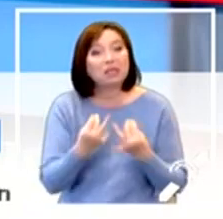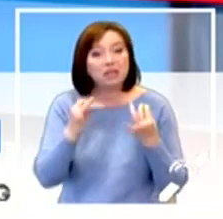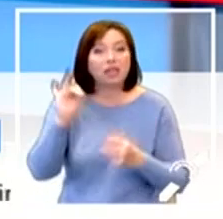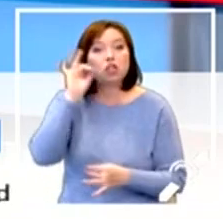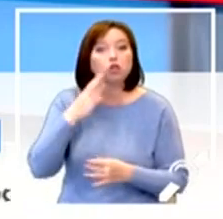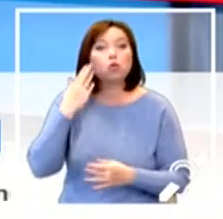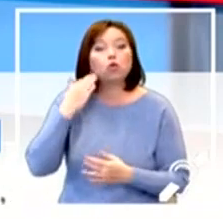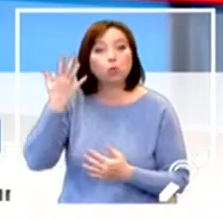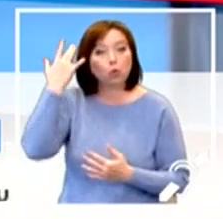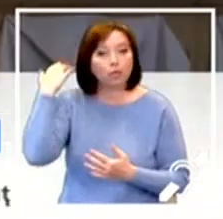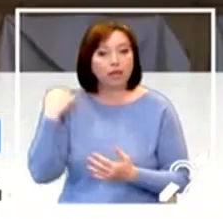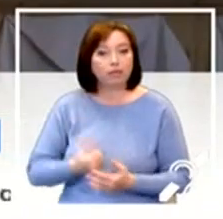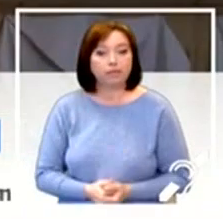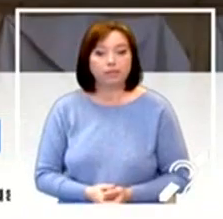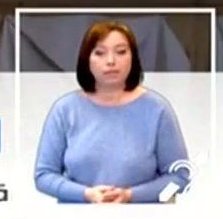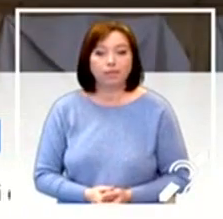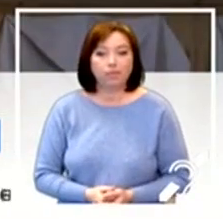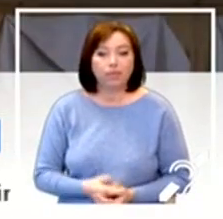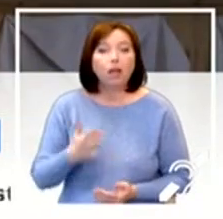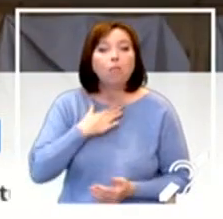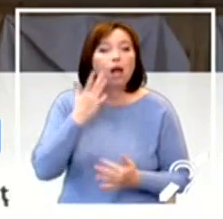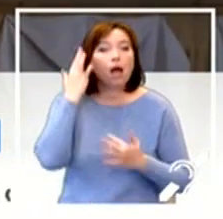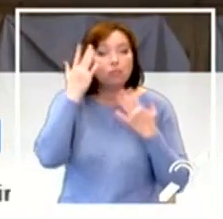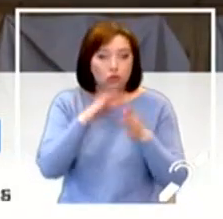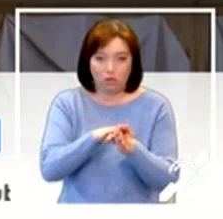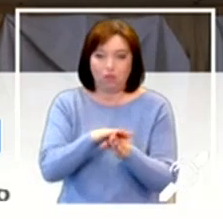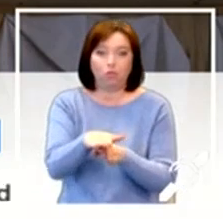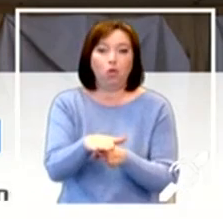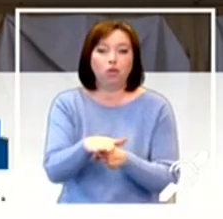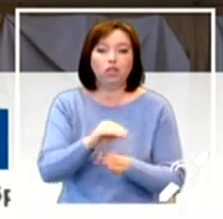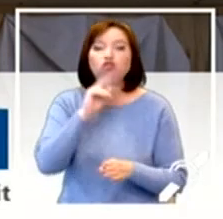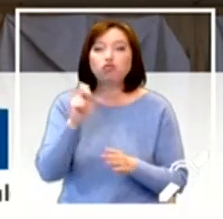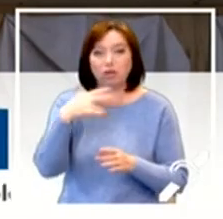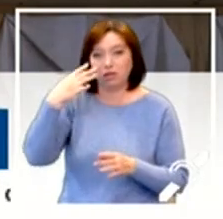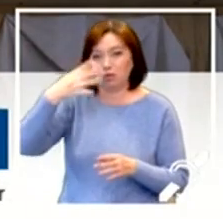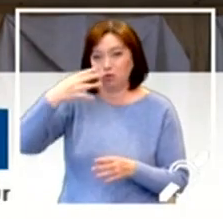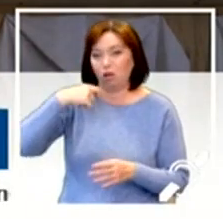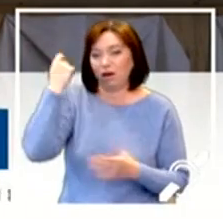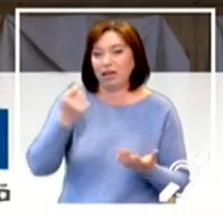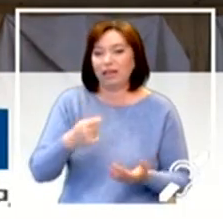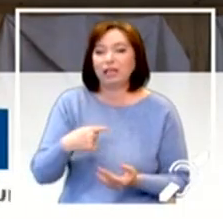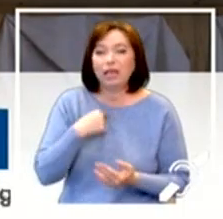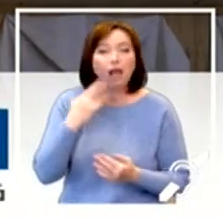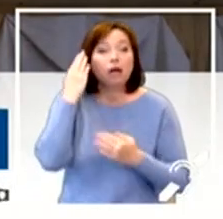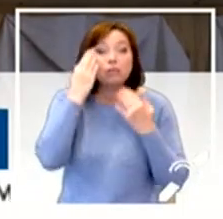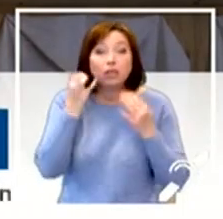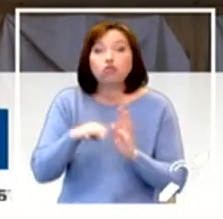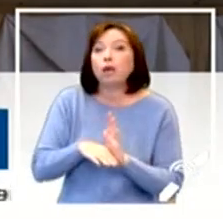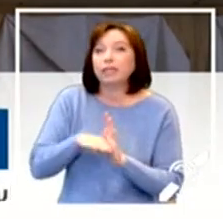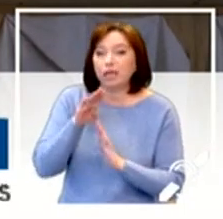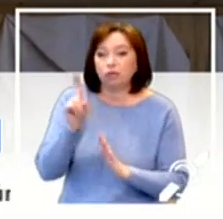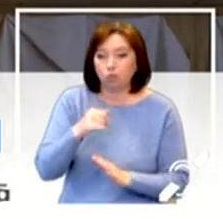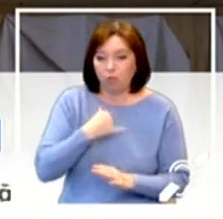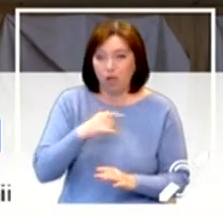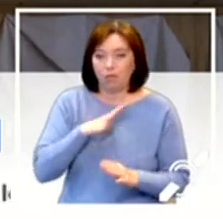istoriei românilor. Visul meu s-a împlinit peste 40 de ani. Am visat de mic copil să am